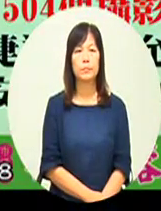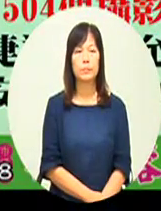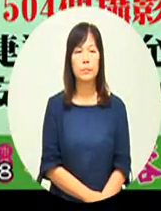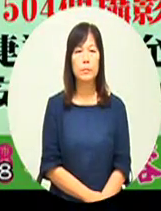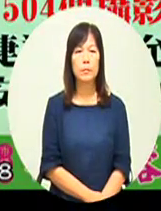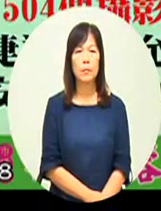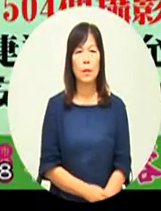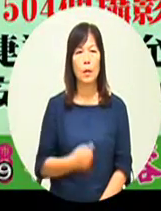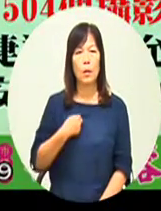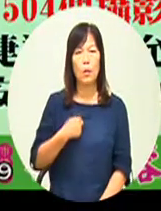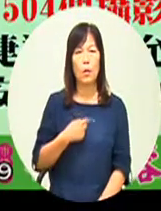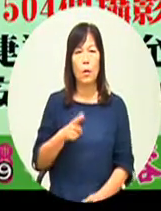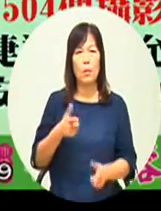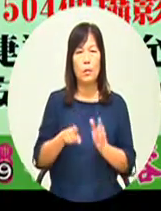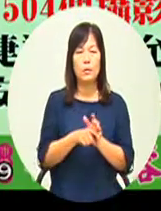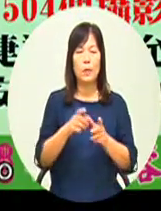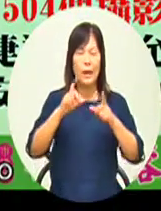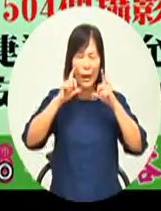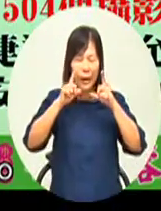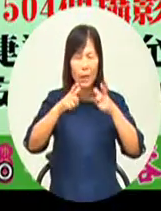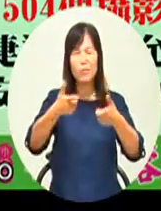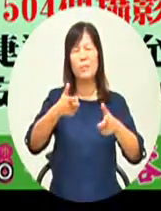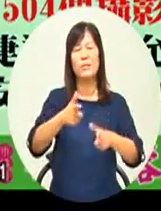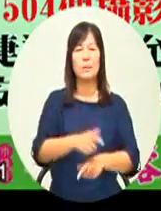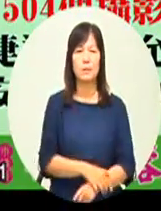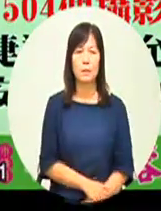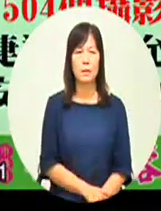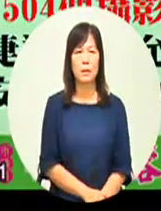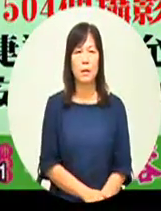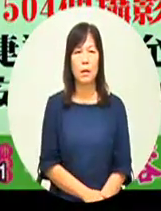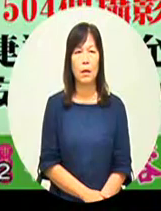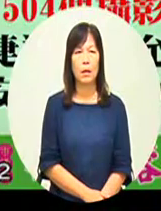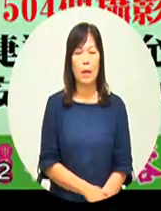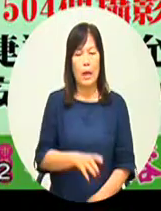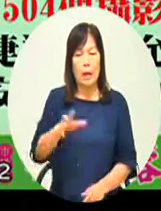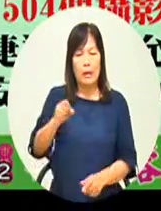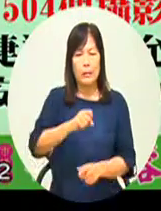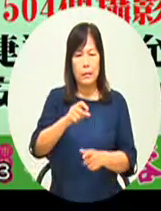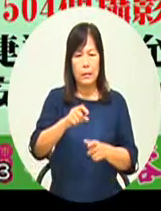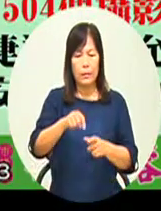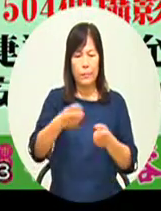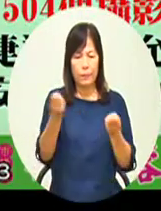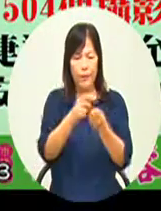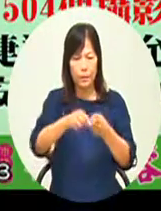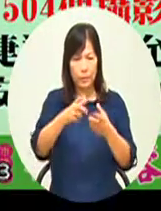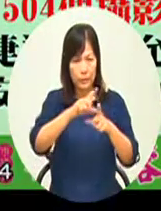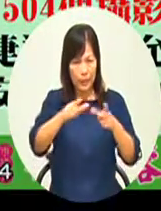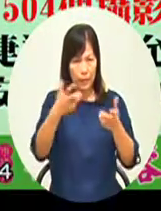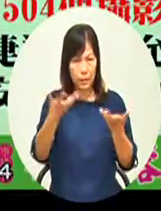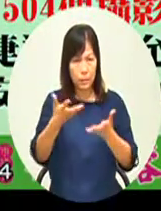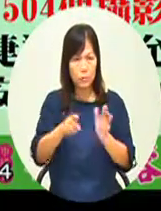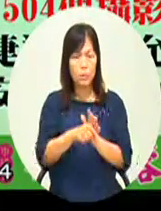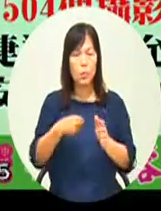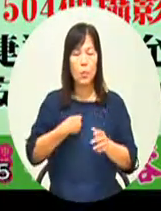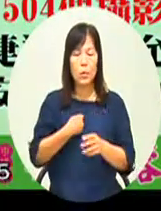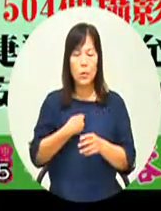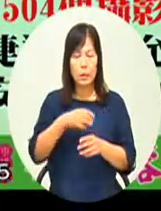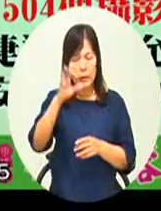因为我不是一个也爱作秀的人，像争取这么大的事件，照理说我也可以